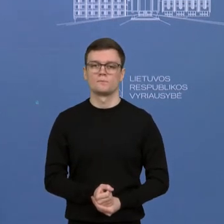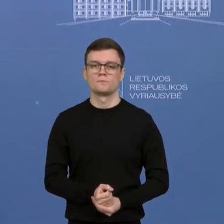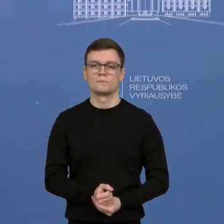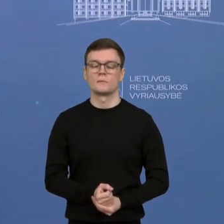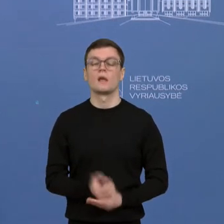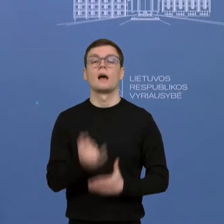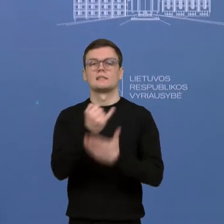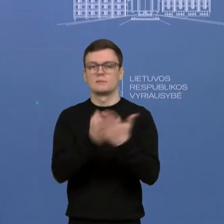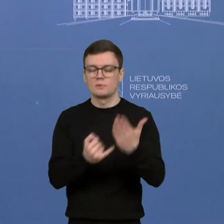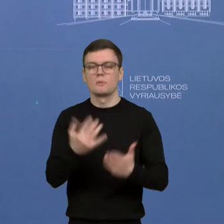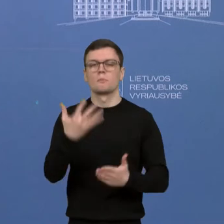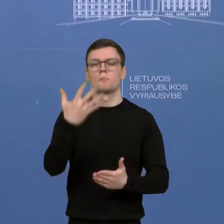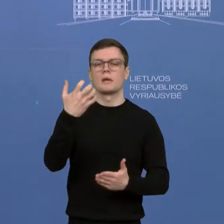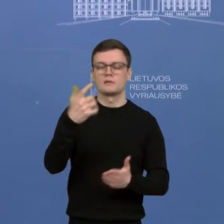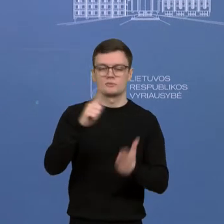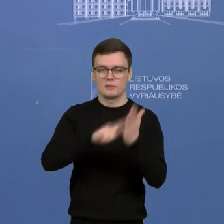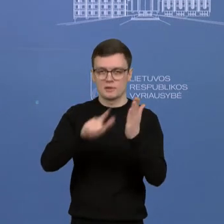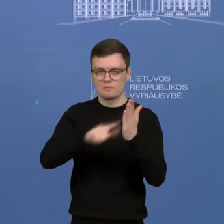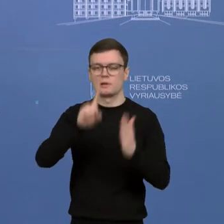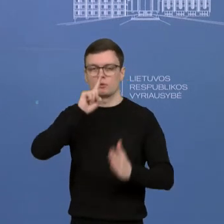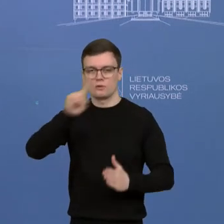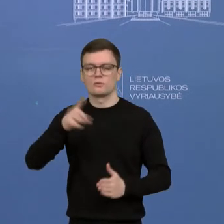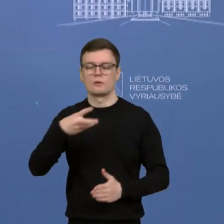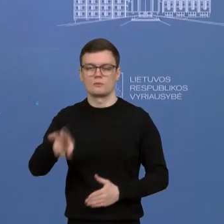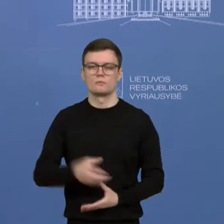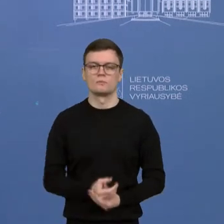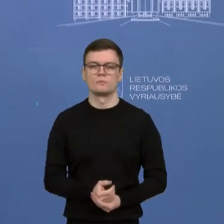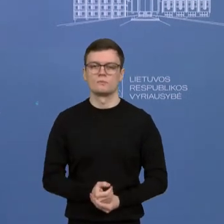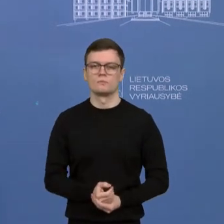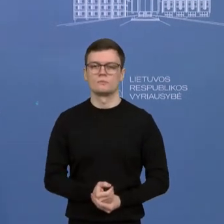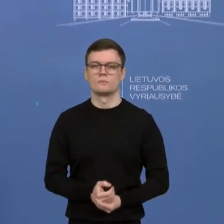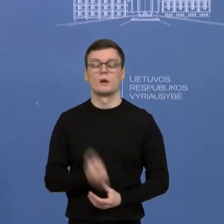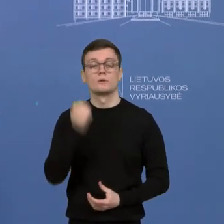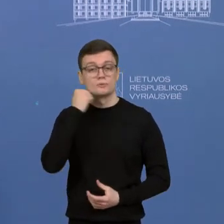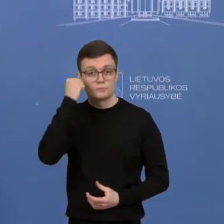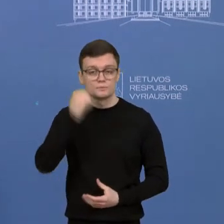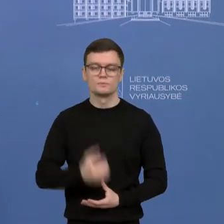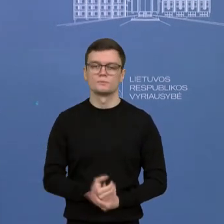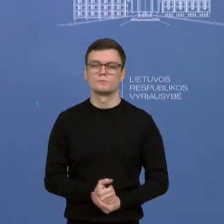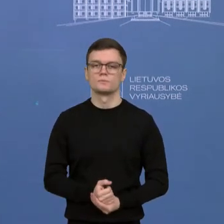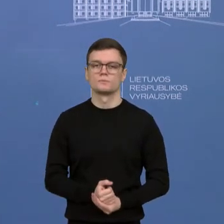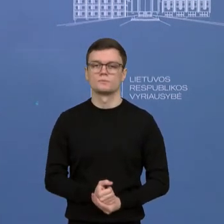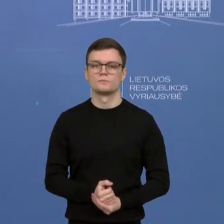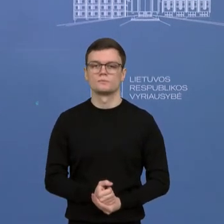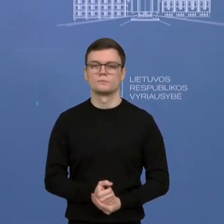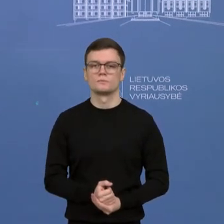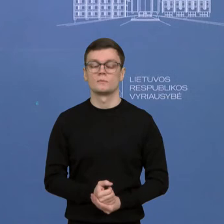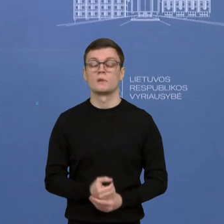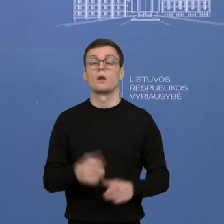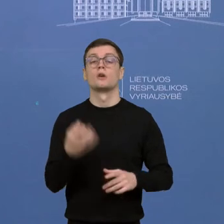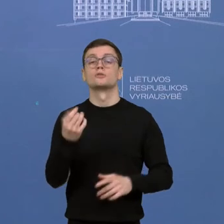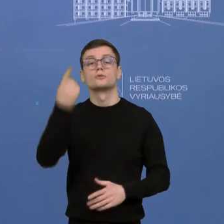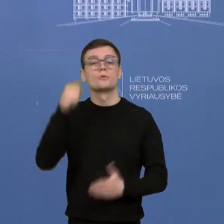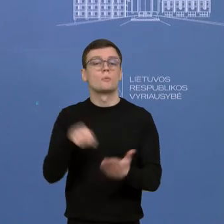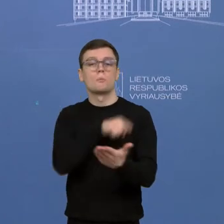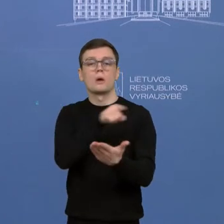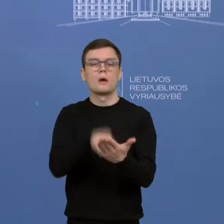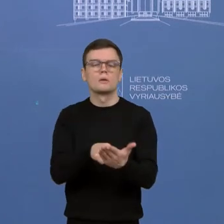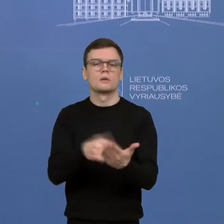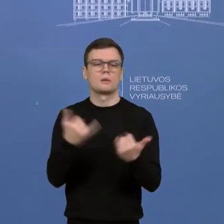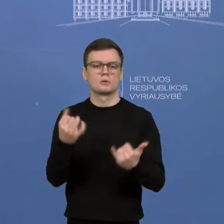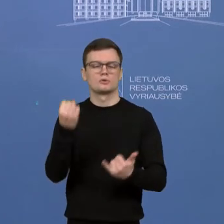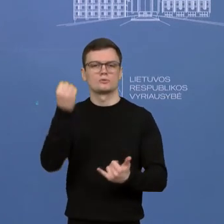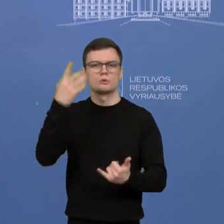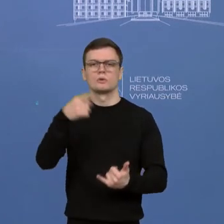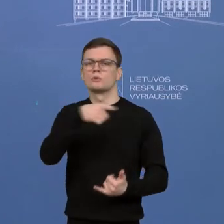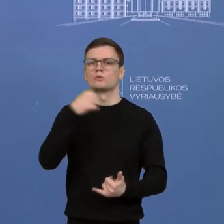Atsiprašau, 570 milijonų 570. Eurų, patikslino finansų ministrė. Dar noriu paklausti, tai suprantu, daug žmonių turės